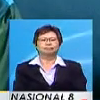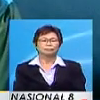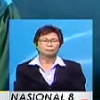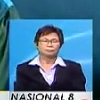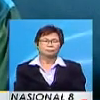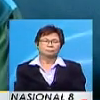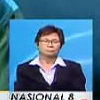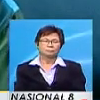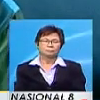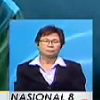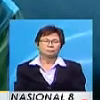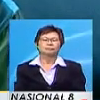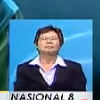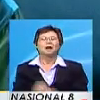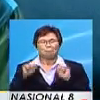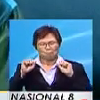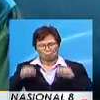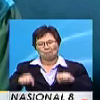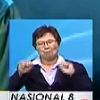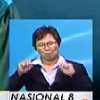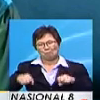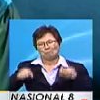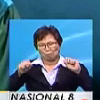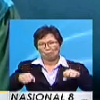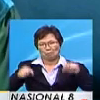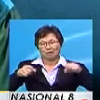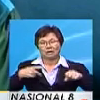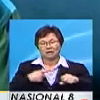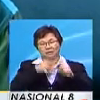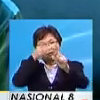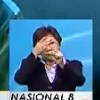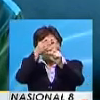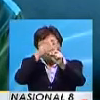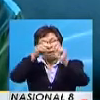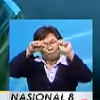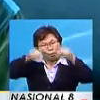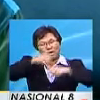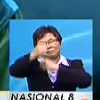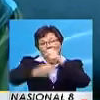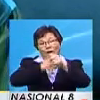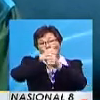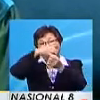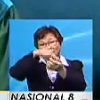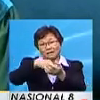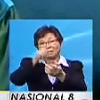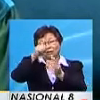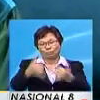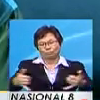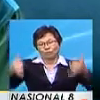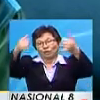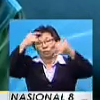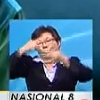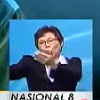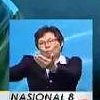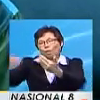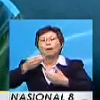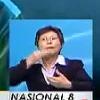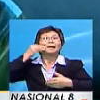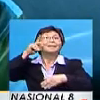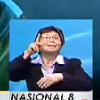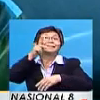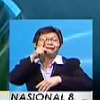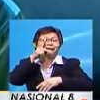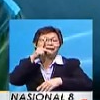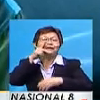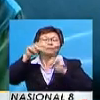jadi tidak mustahil apa yang kita sasarkan pada tahun ini satu piala untuk kita bawa balik ke negeri